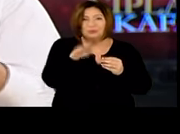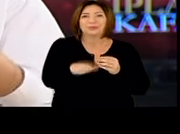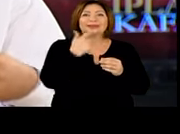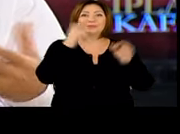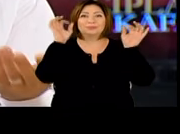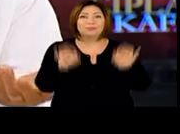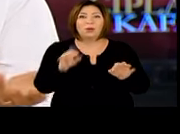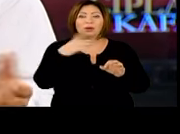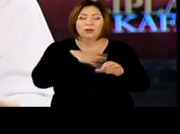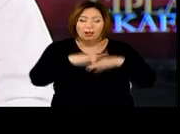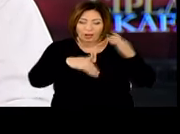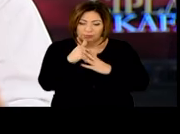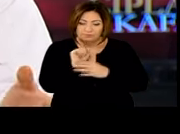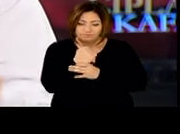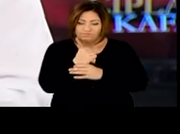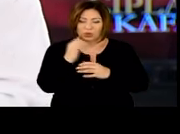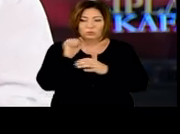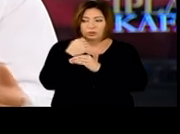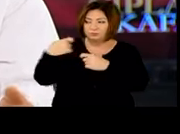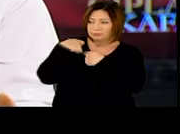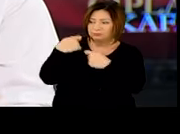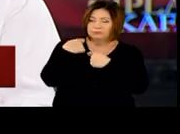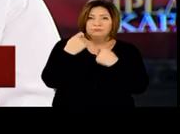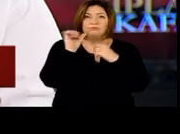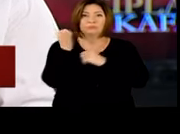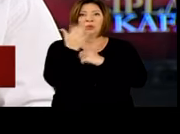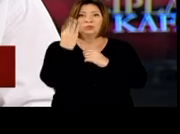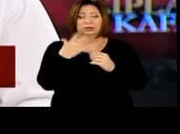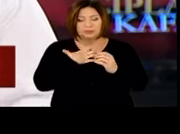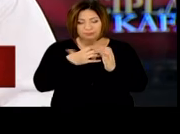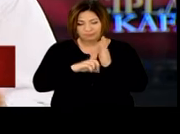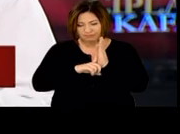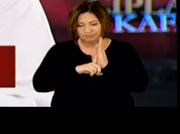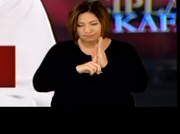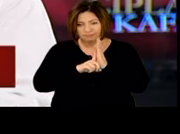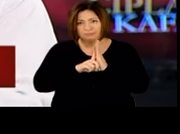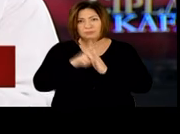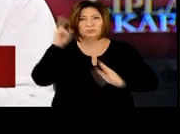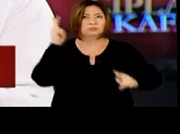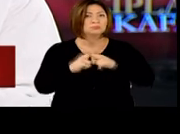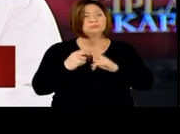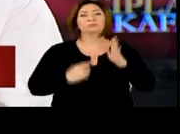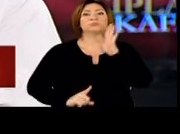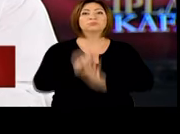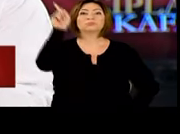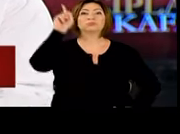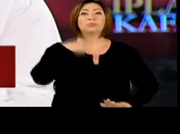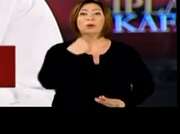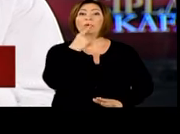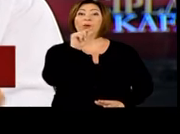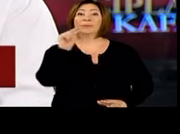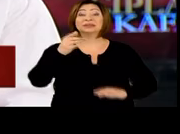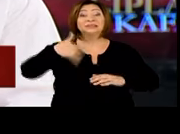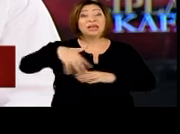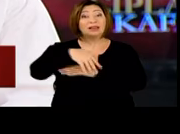bir el becerisini diyeyim. Artık ustamın beni keşfetmesini diyeyim. Beni çok kısa bir sürede yetiştirdi. Ben 11 yaşındaydım. Salata yapmayı